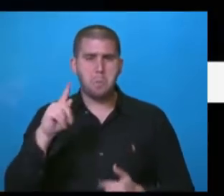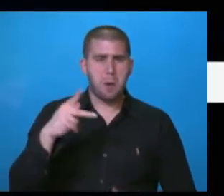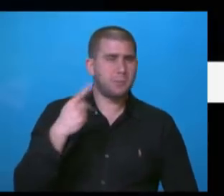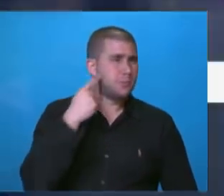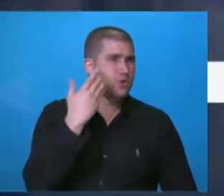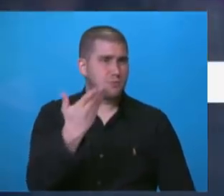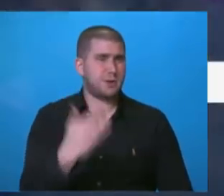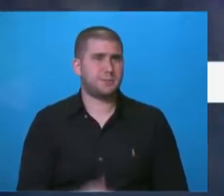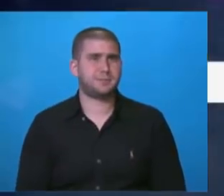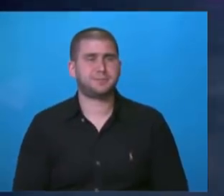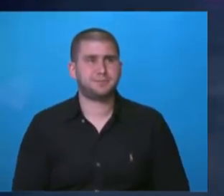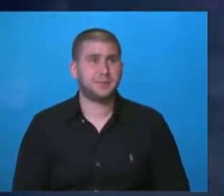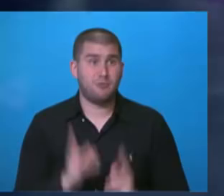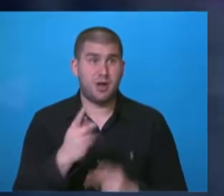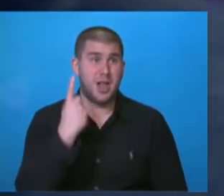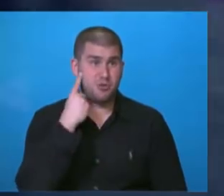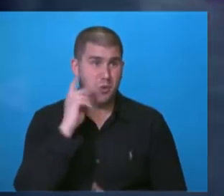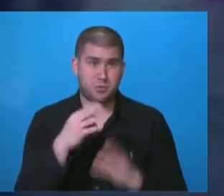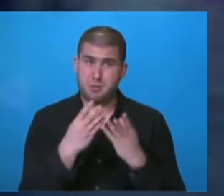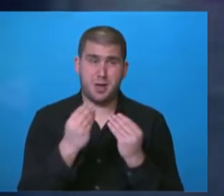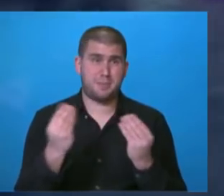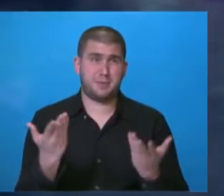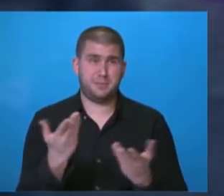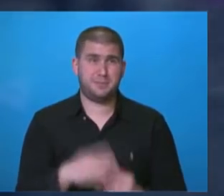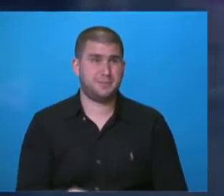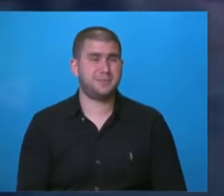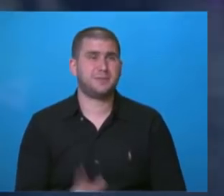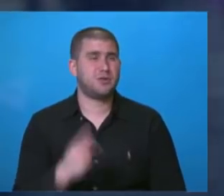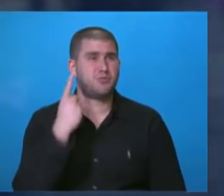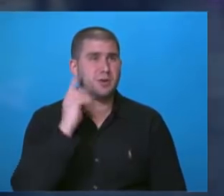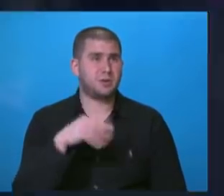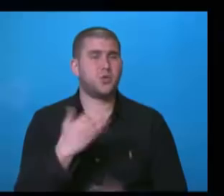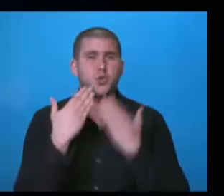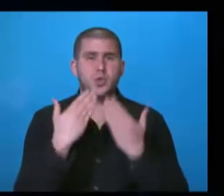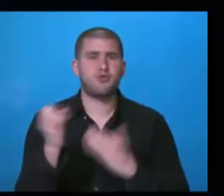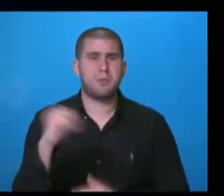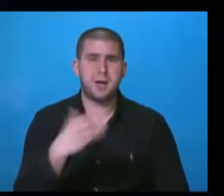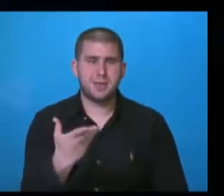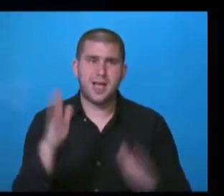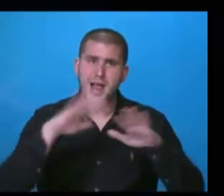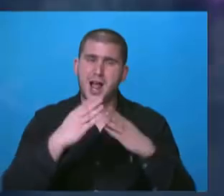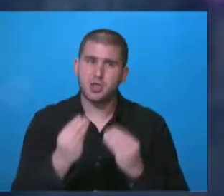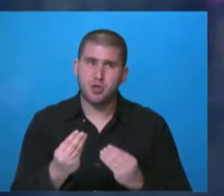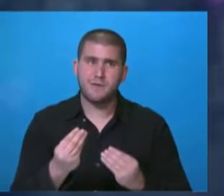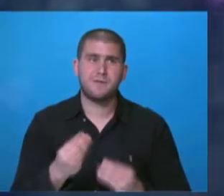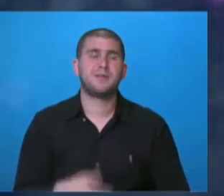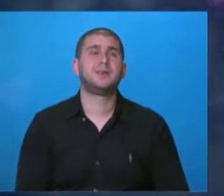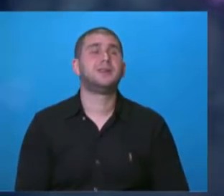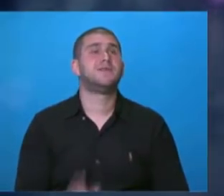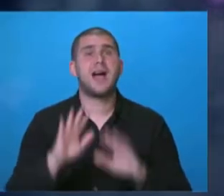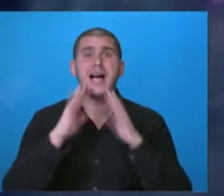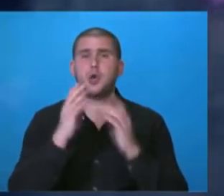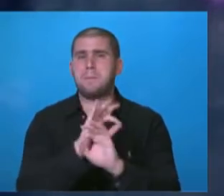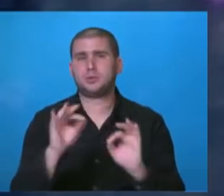אותו. הכי טוב. הרי אפשר לשמוע אותו עוד הרבה. אני יכול לדבר עליו גם שעות. ניר גורלי, תודה רבה שבאת אלינו. לילה טוב ושנה טובה ועשור מצוין